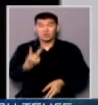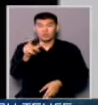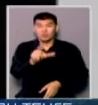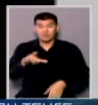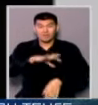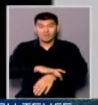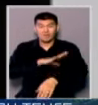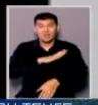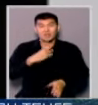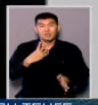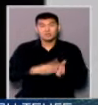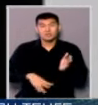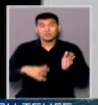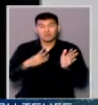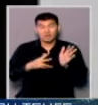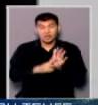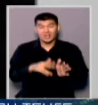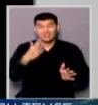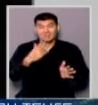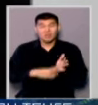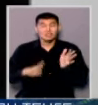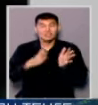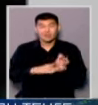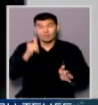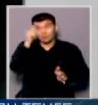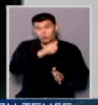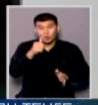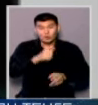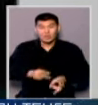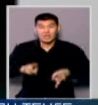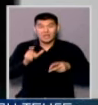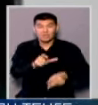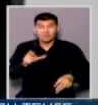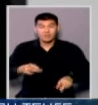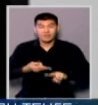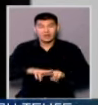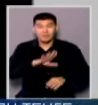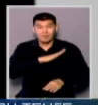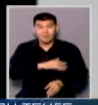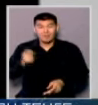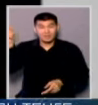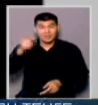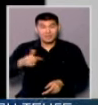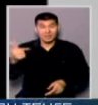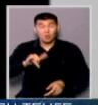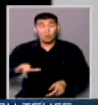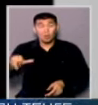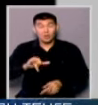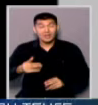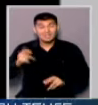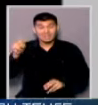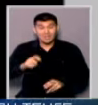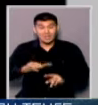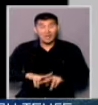подозреваемых 1998 и 1999 годов рождения которые приехали в отрог из уральска и